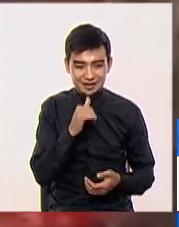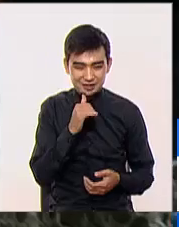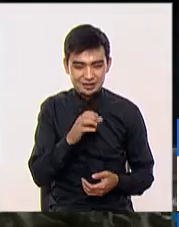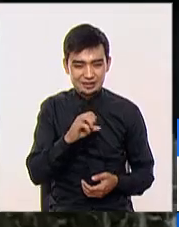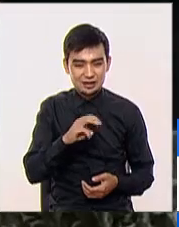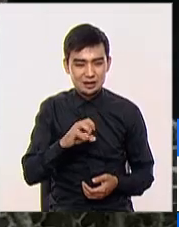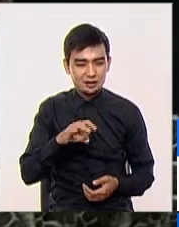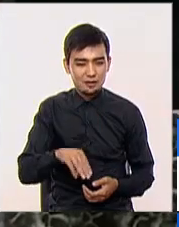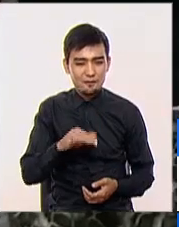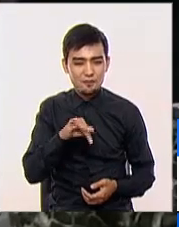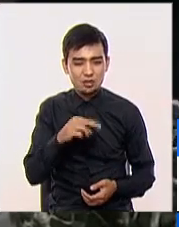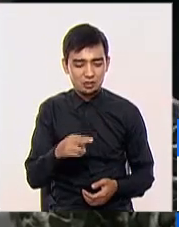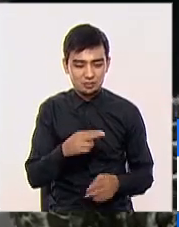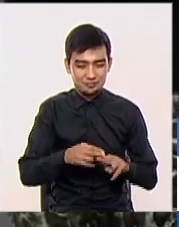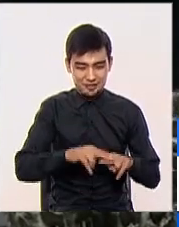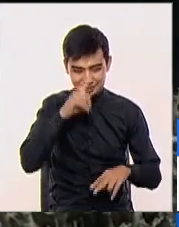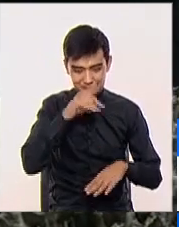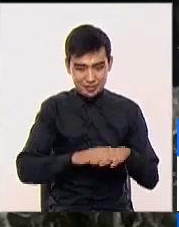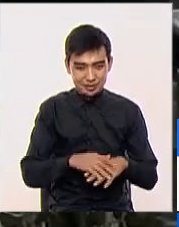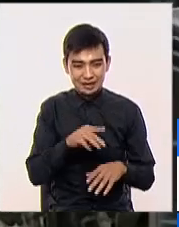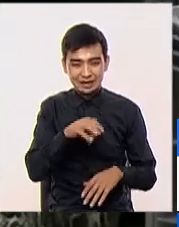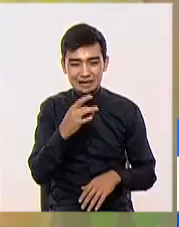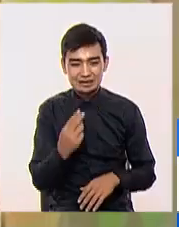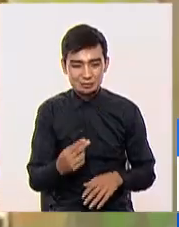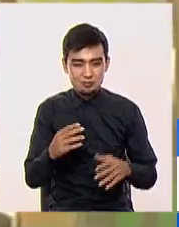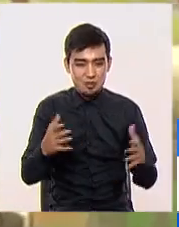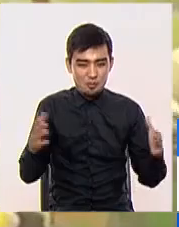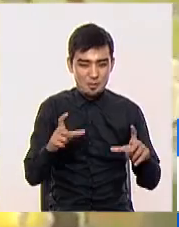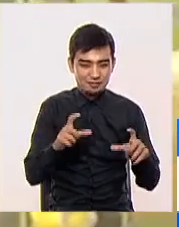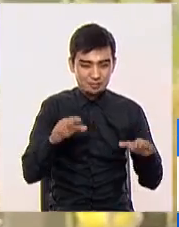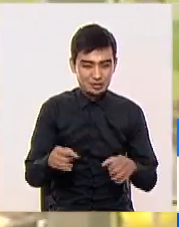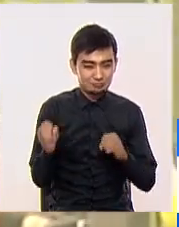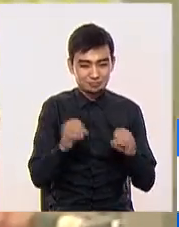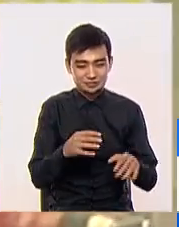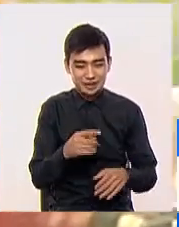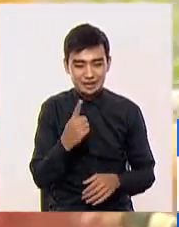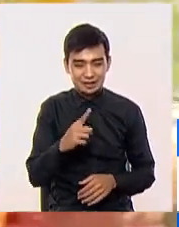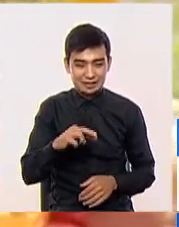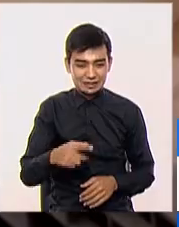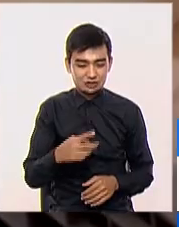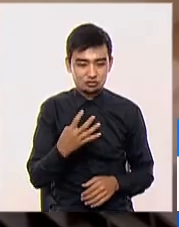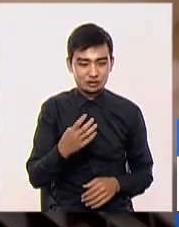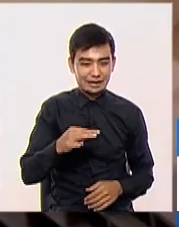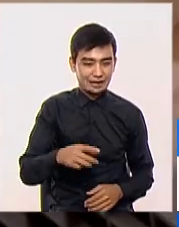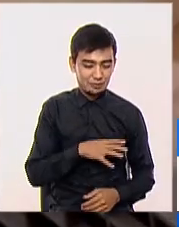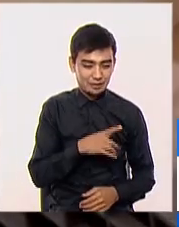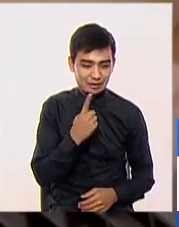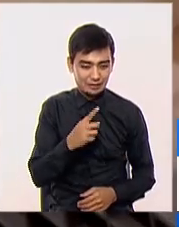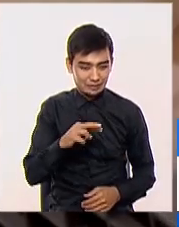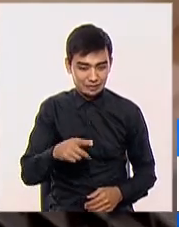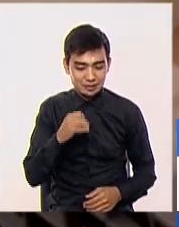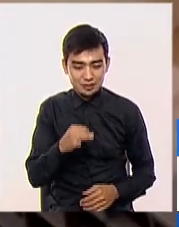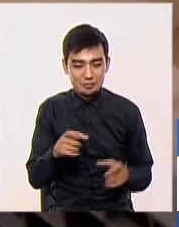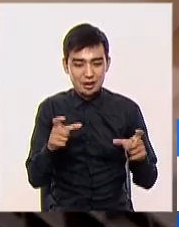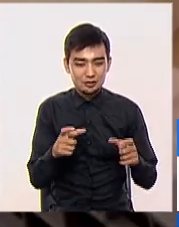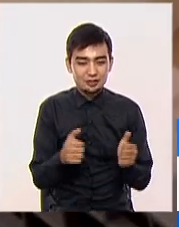Тапфондов. Акиматы завозят сахар в торговые сети по заниженным ценам. Стоит он в районе 400 тенге за килограмм. В то время как на рынке, в магазинах у дома